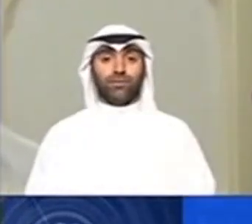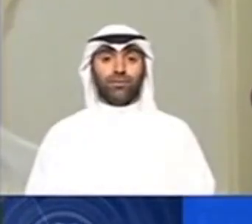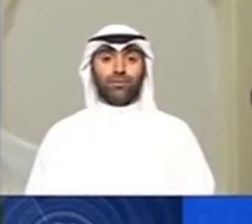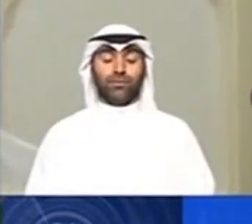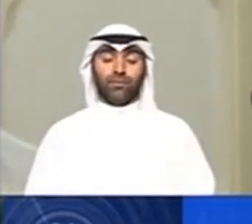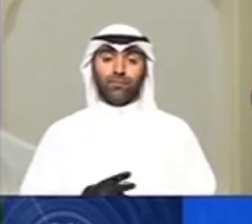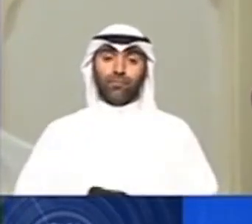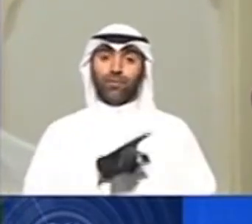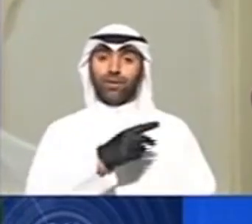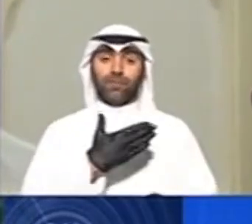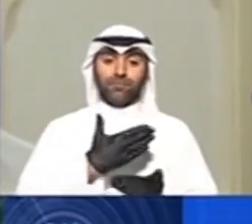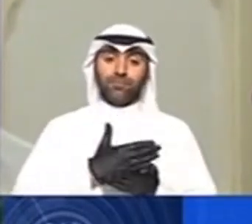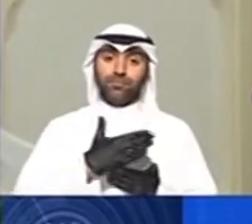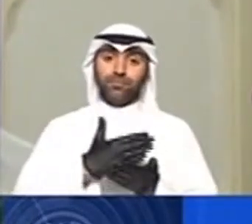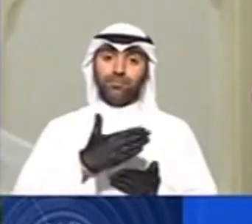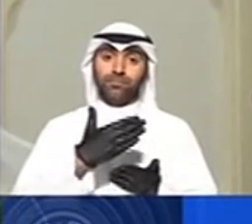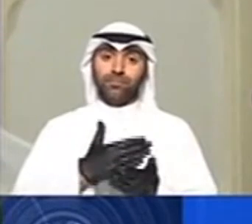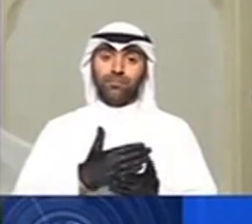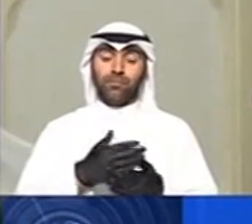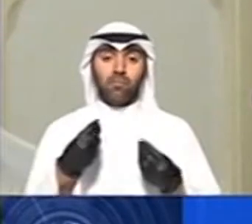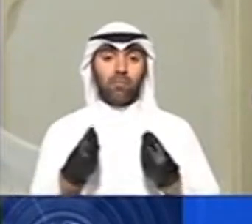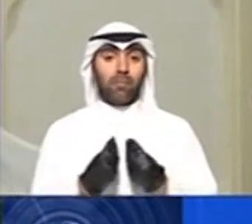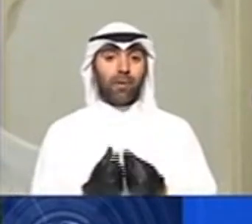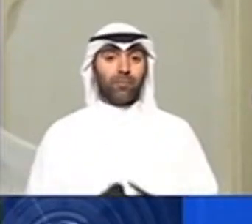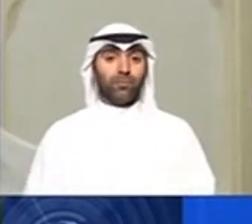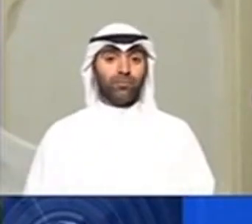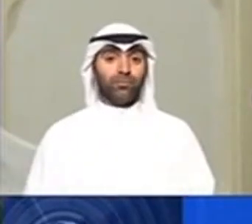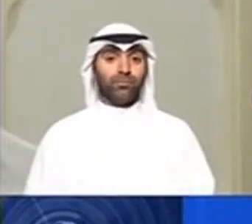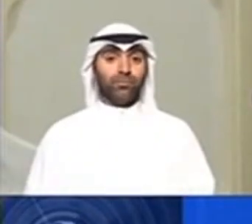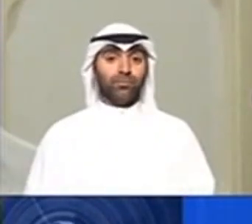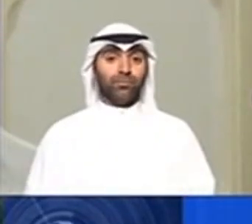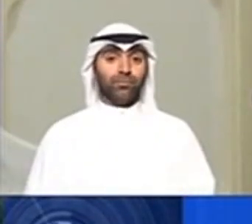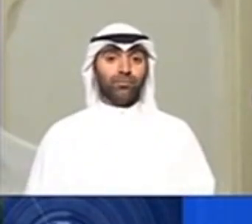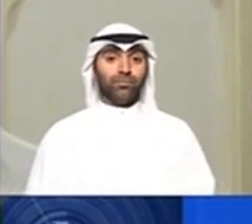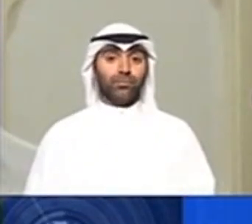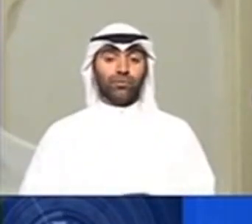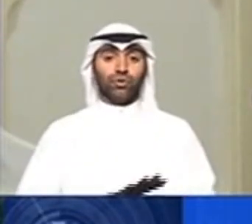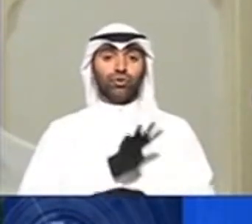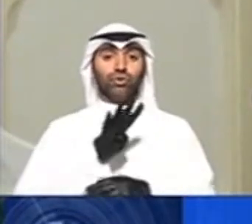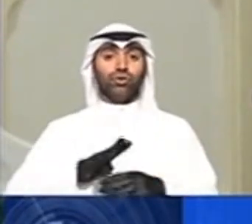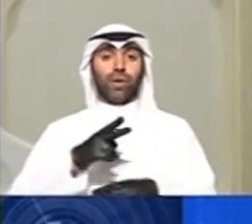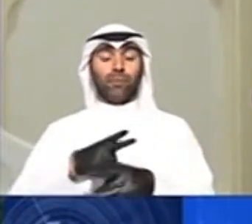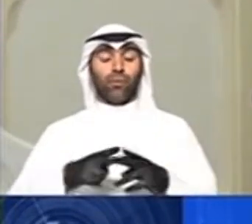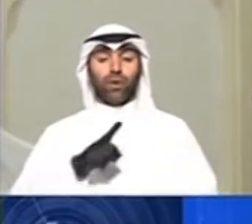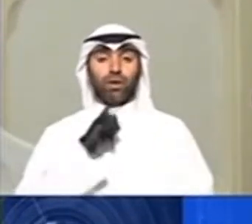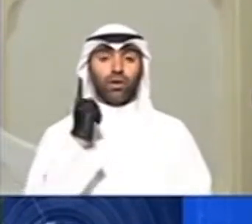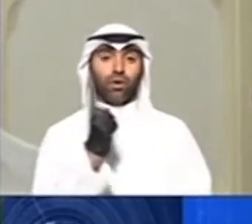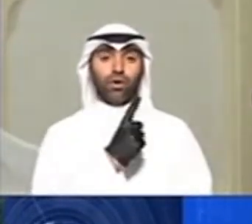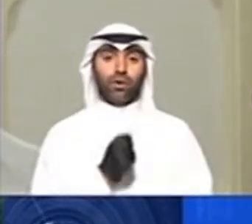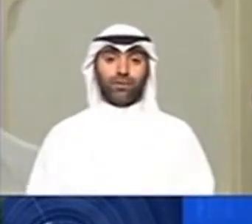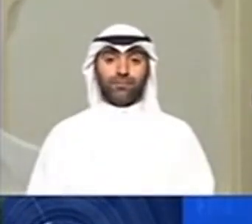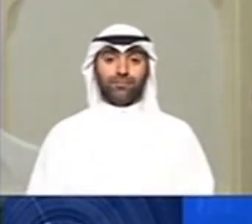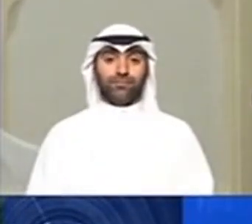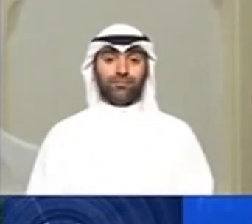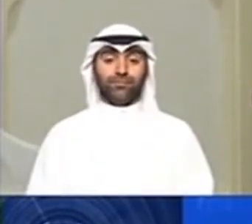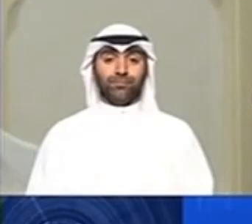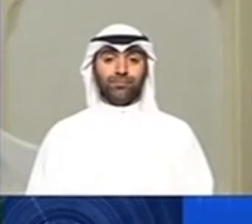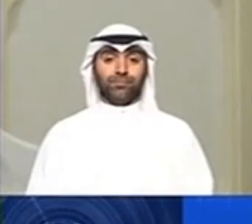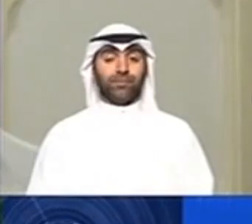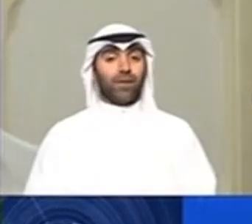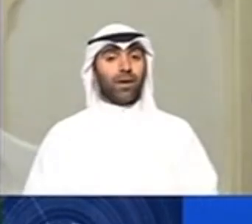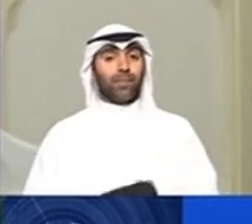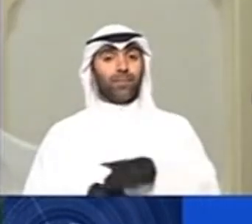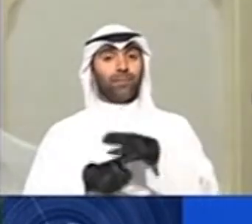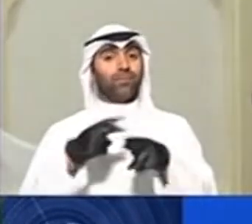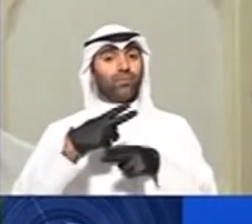طريقنا وتزيل همومنا فنحقق أهدافنا بأيسر السبل وأنفعها. سيدي سمو الأمير،